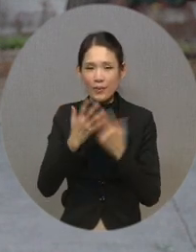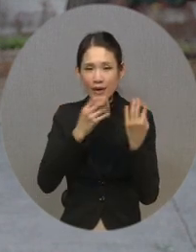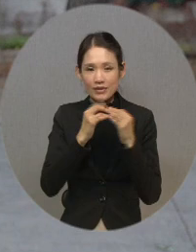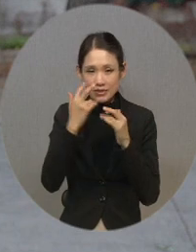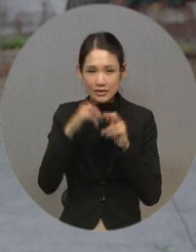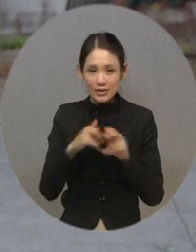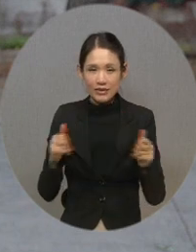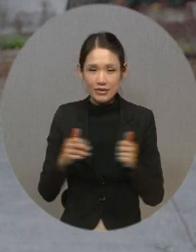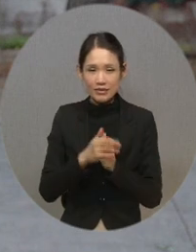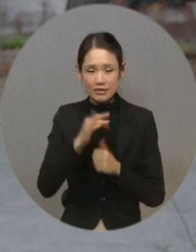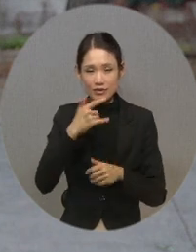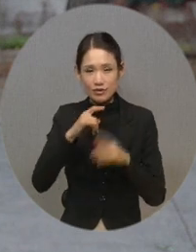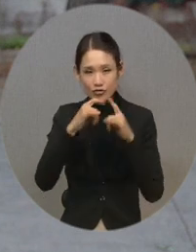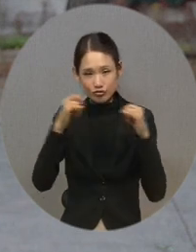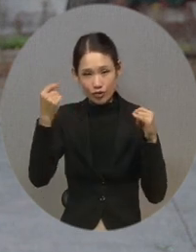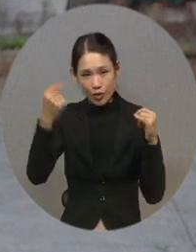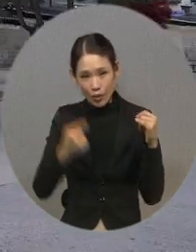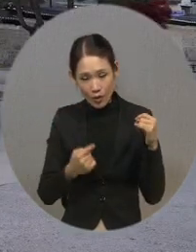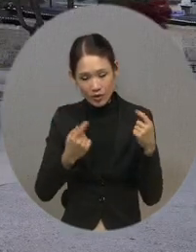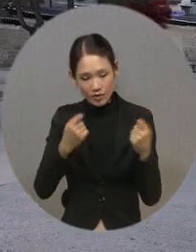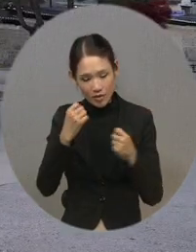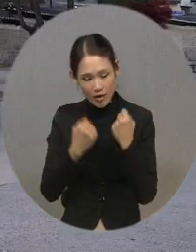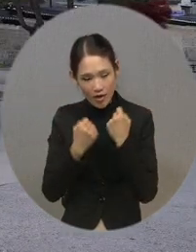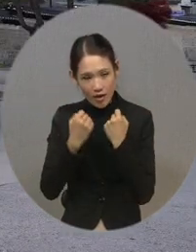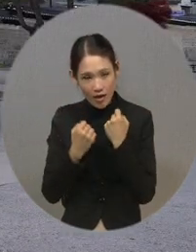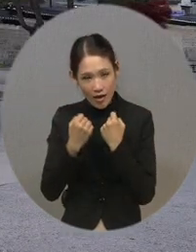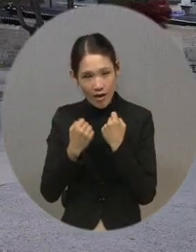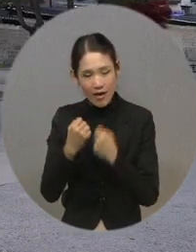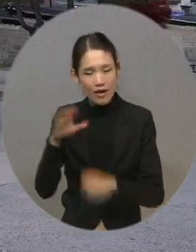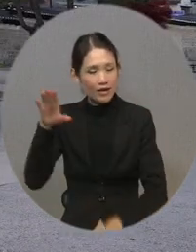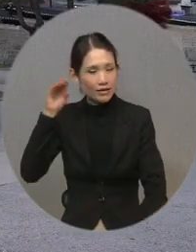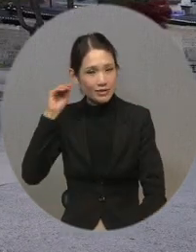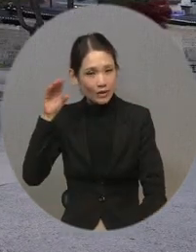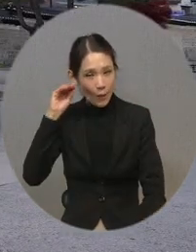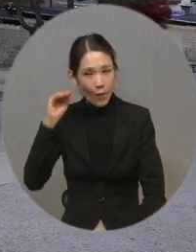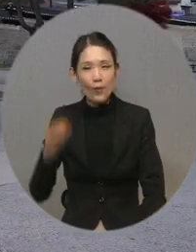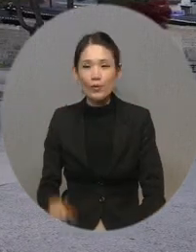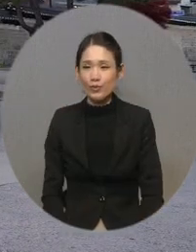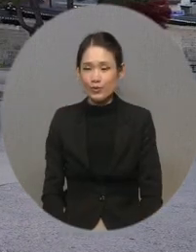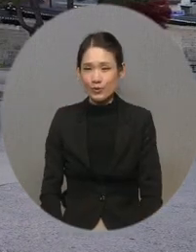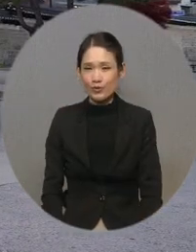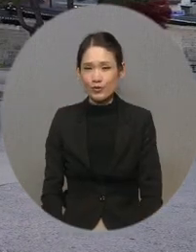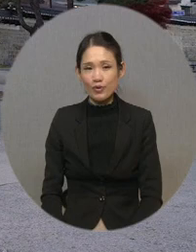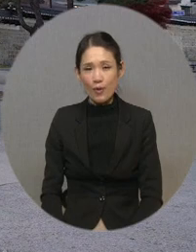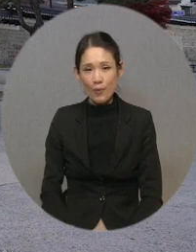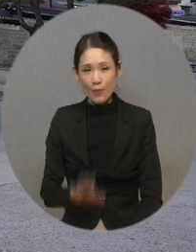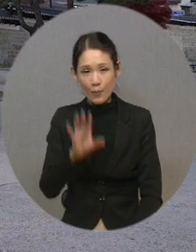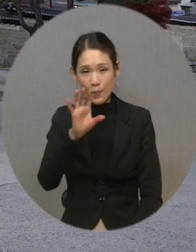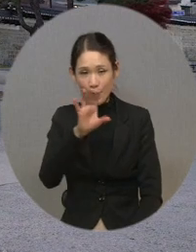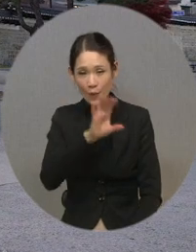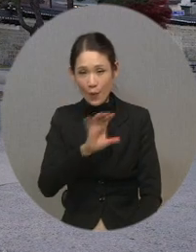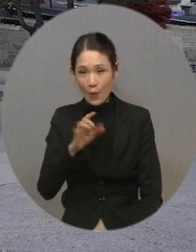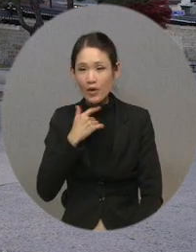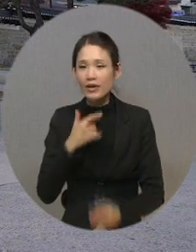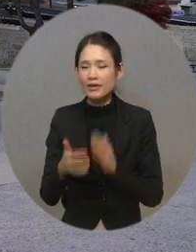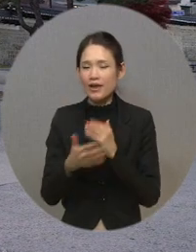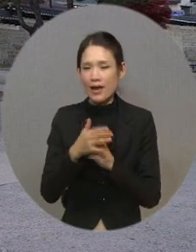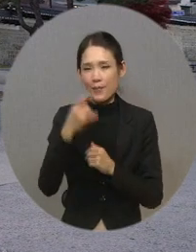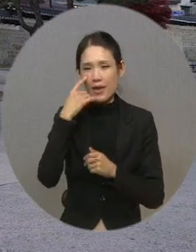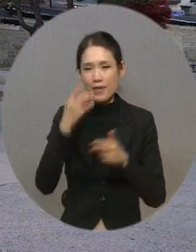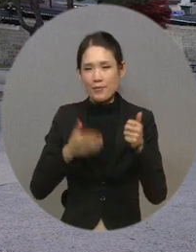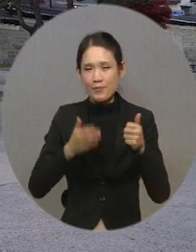시각장애인분들이 창덕궁에 오셔서 뭐 이런 어떤 해설도 듣고 또 모형도 체험해 보셨으면